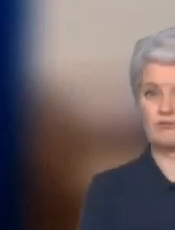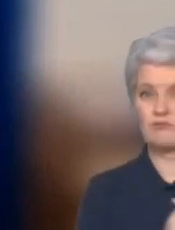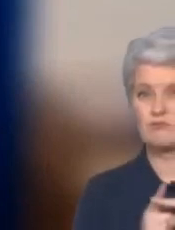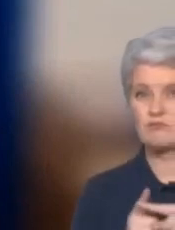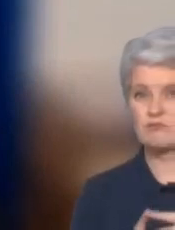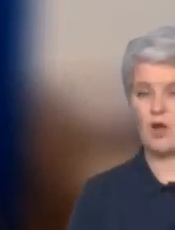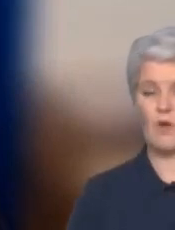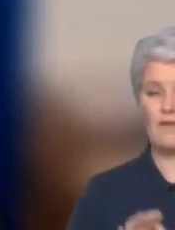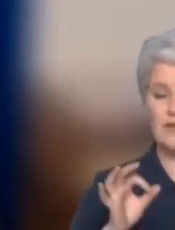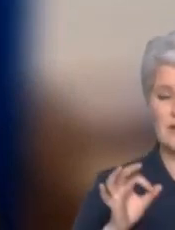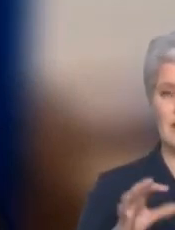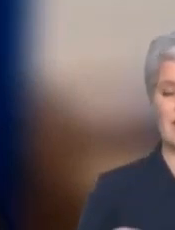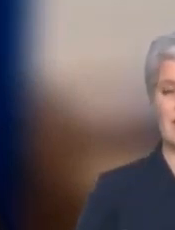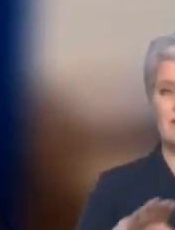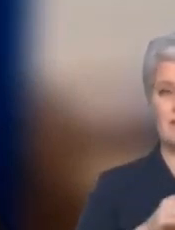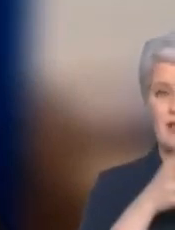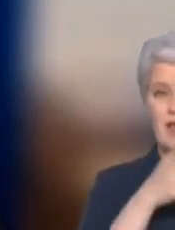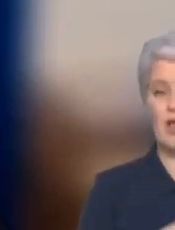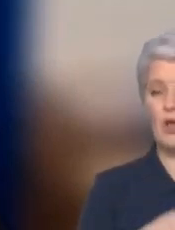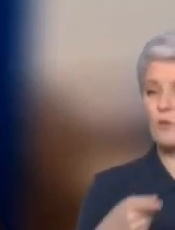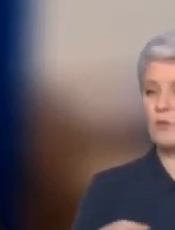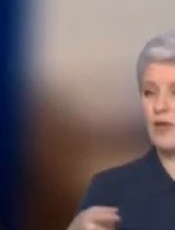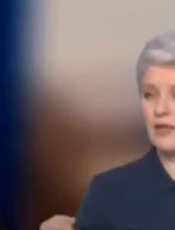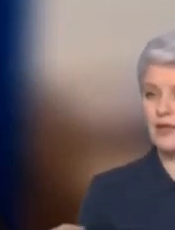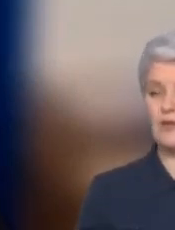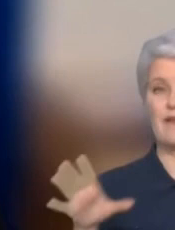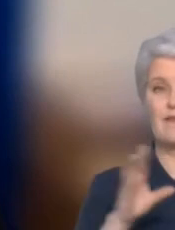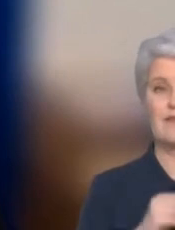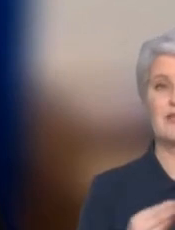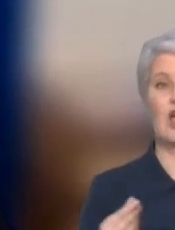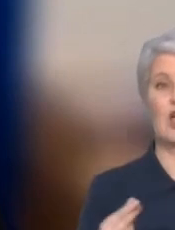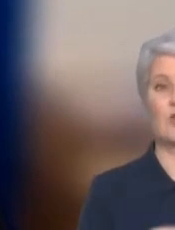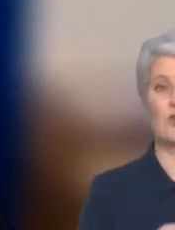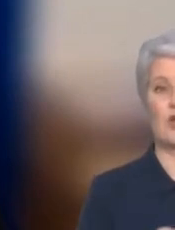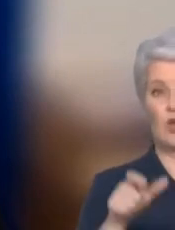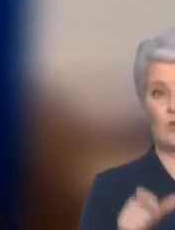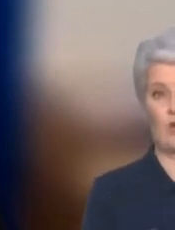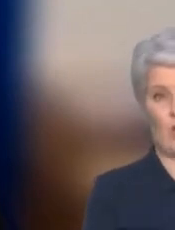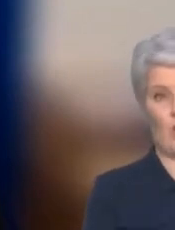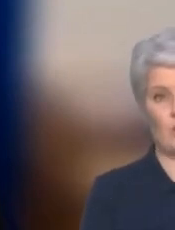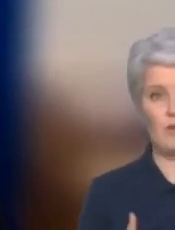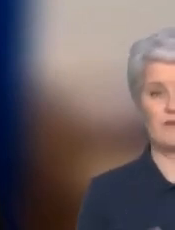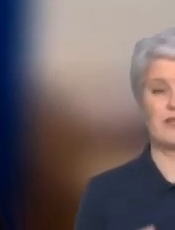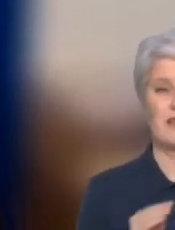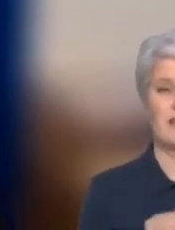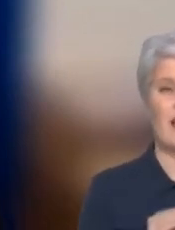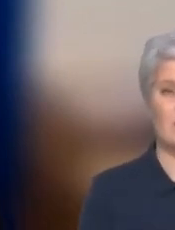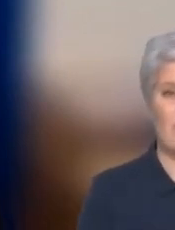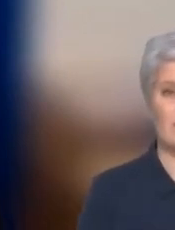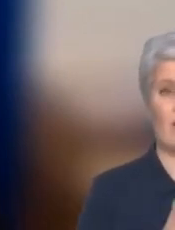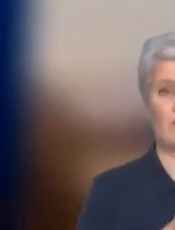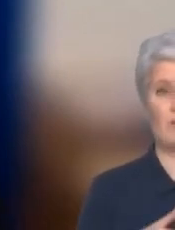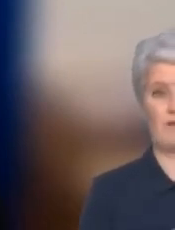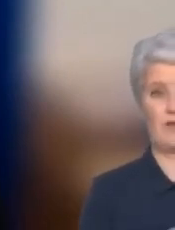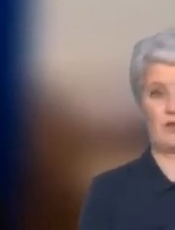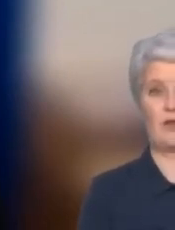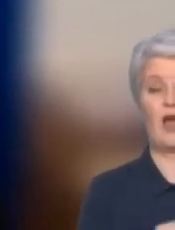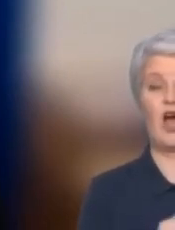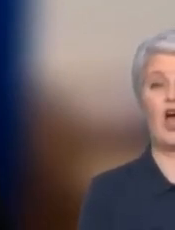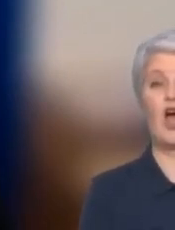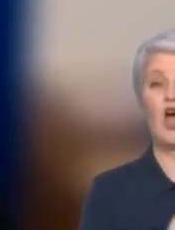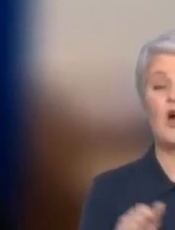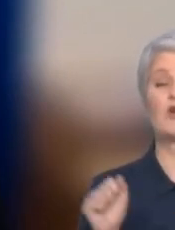по коефіцієнту всі періоди, всі гроші, які людина отримувала, всі надбавки, і там буде вираховано. Але кожен може